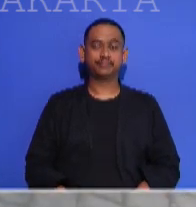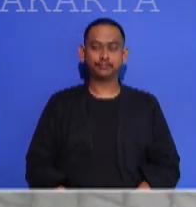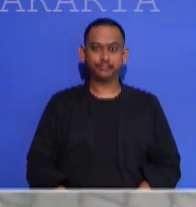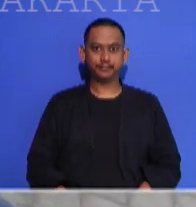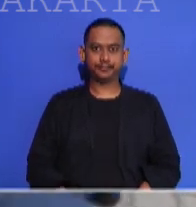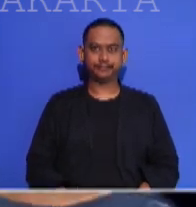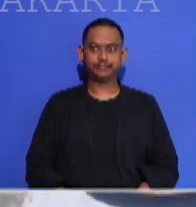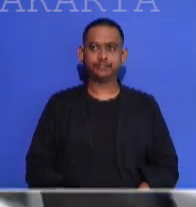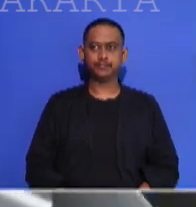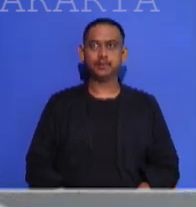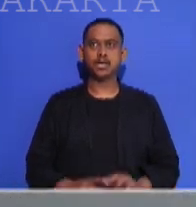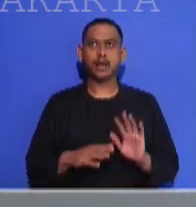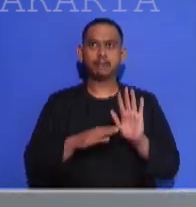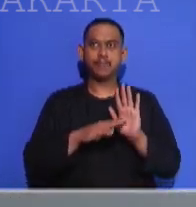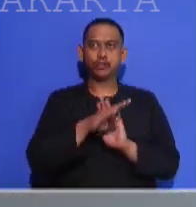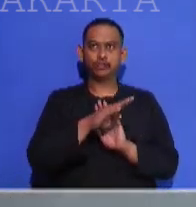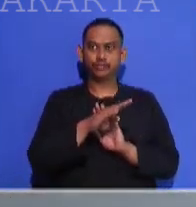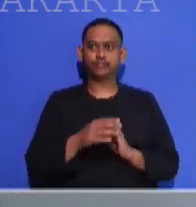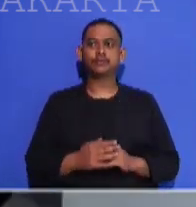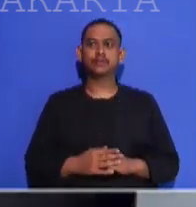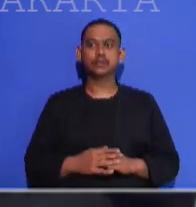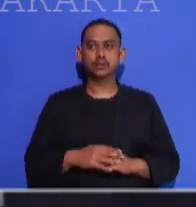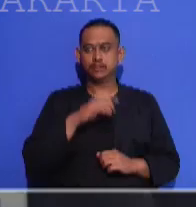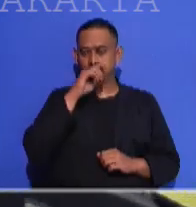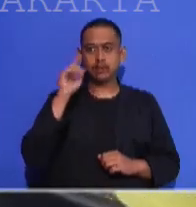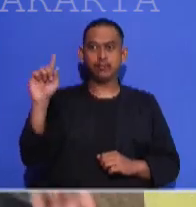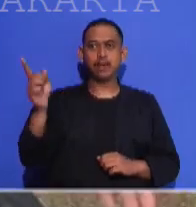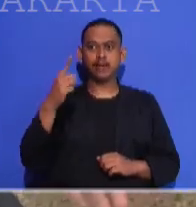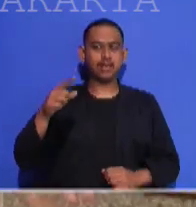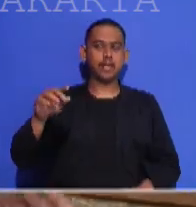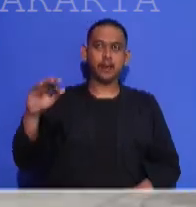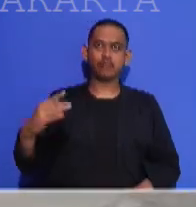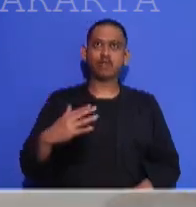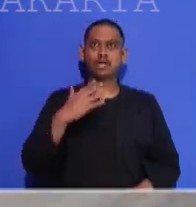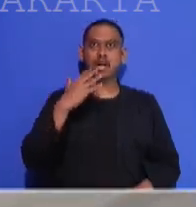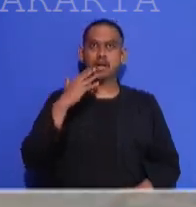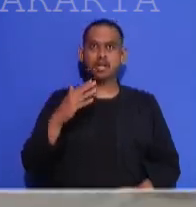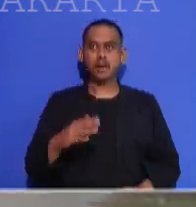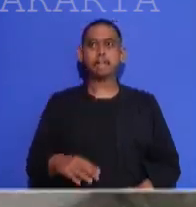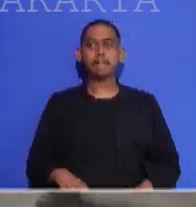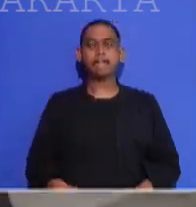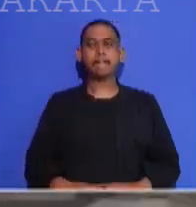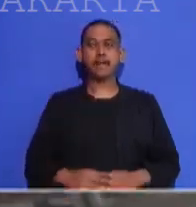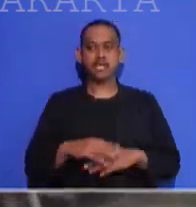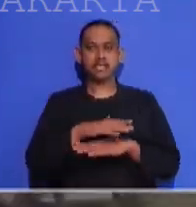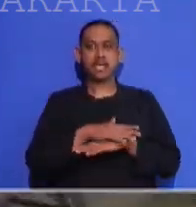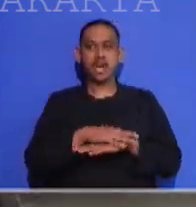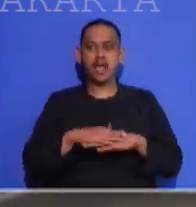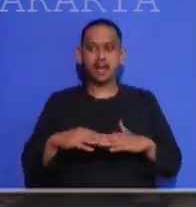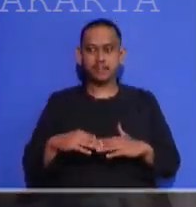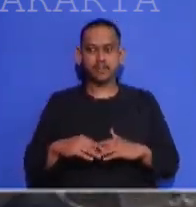berbagai kemajuan yang sangat pesat dicapai Pemerintah Kabupaten Banyuwangi dalam membangun potensi baik sumber daya alam maupun sumber